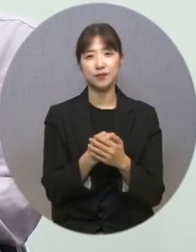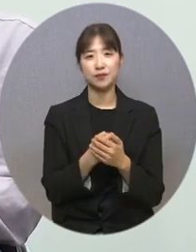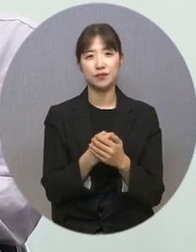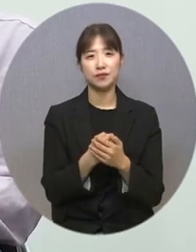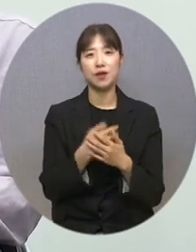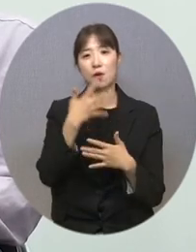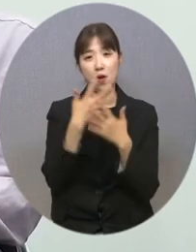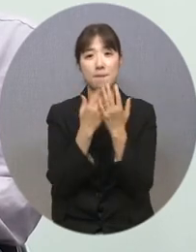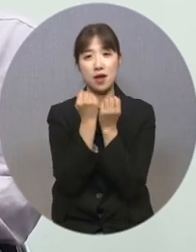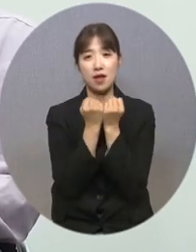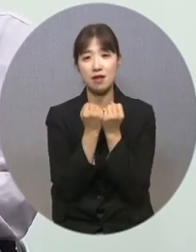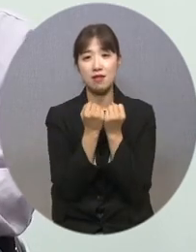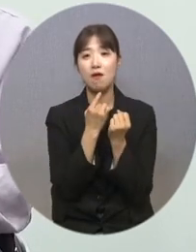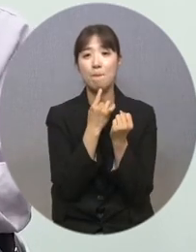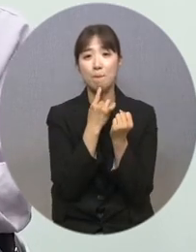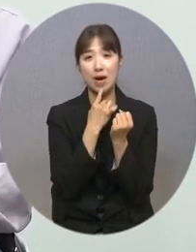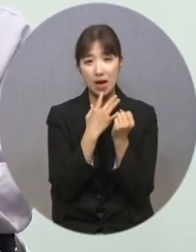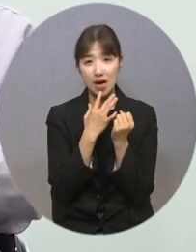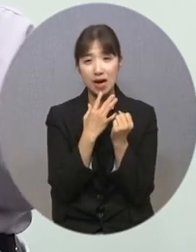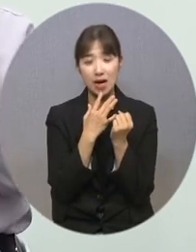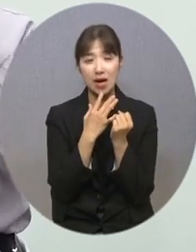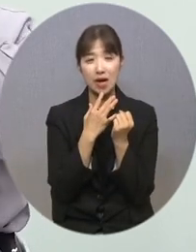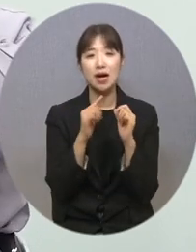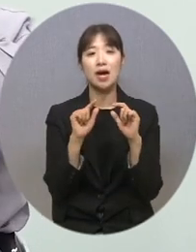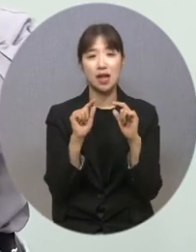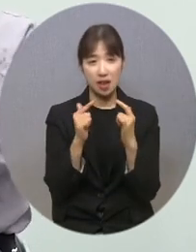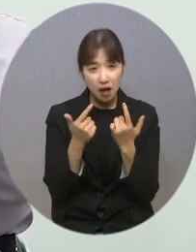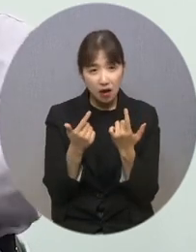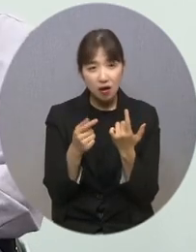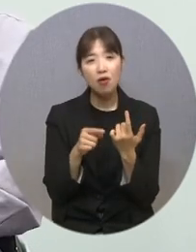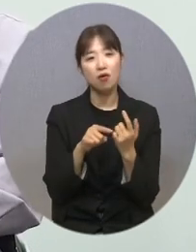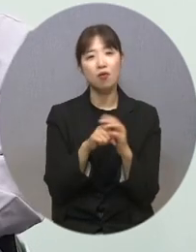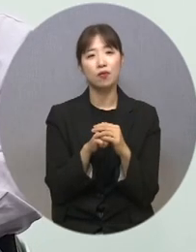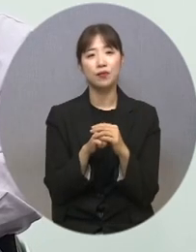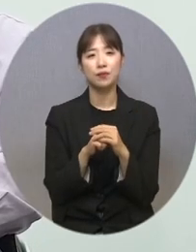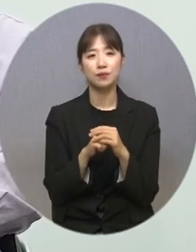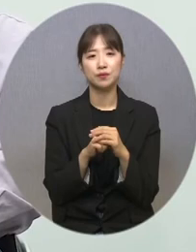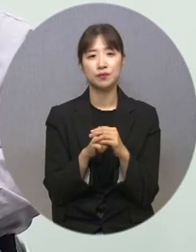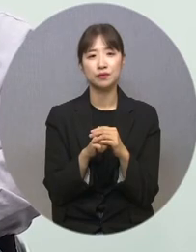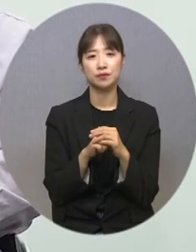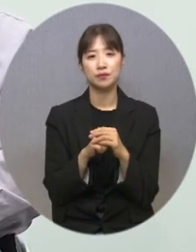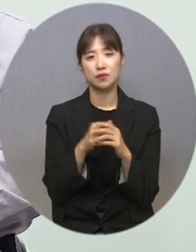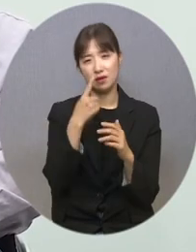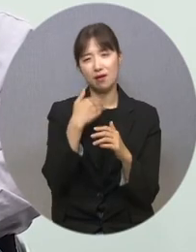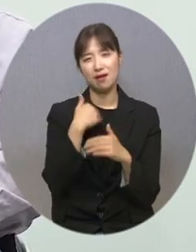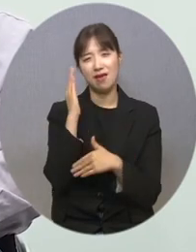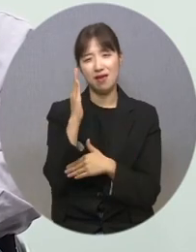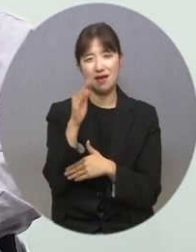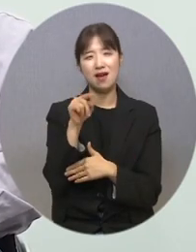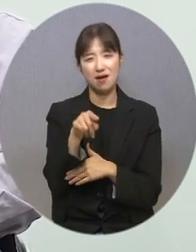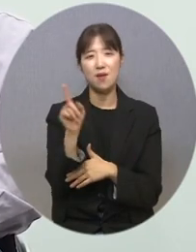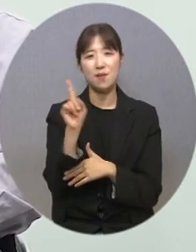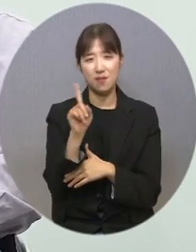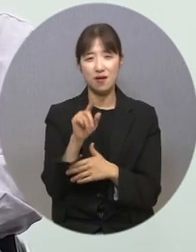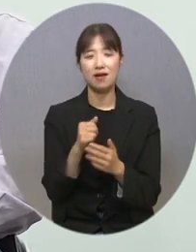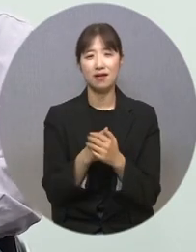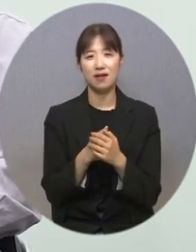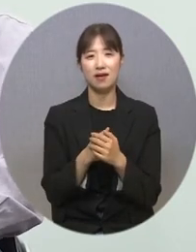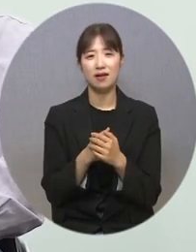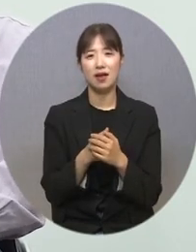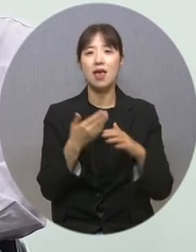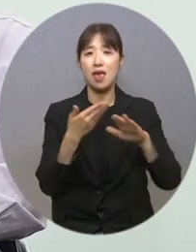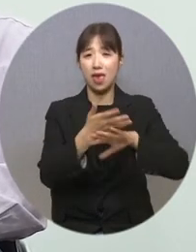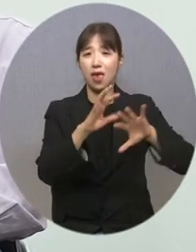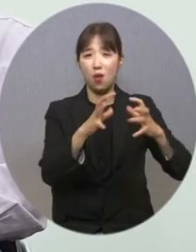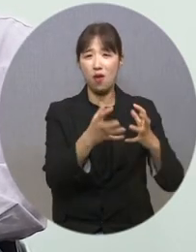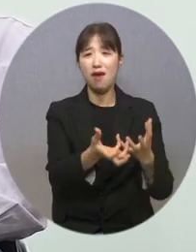화면에 설 어 말고도 이런 잎이 향해 간 못해서 계속 저희들이 얘기하는 거지만 이런